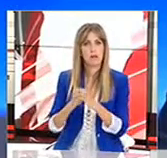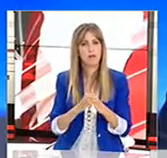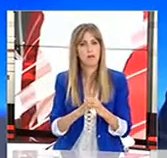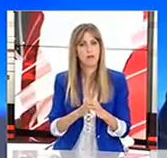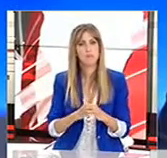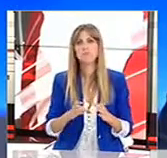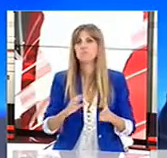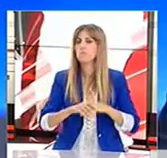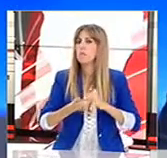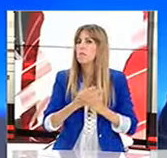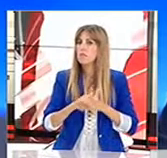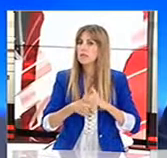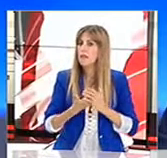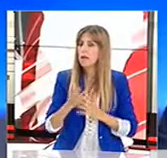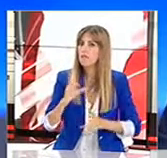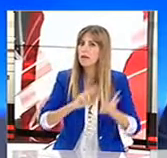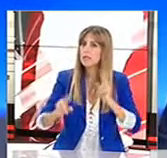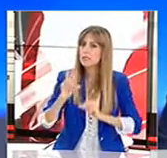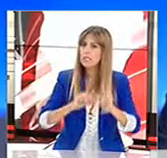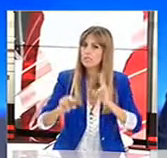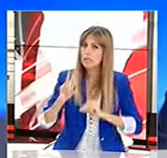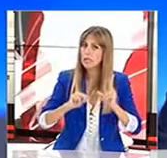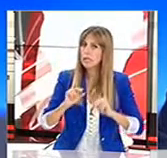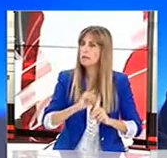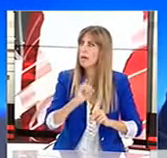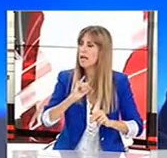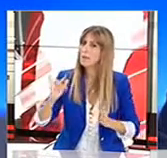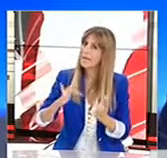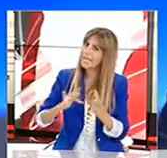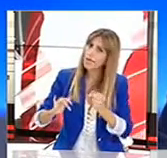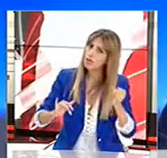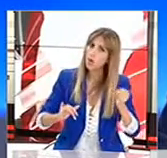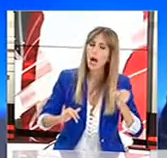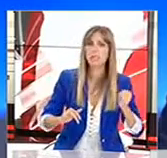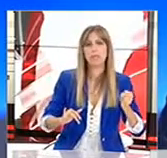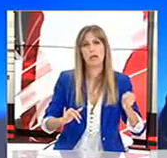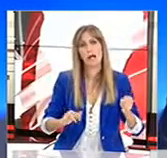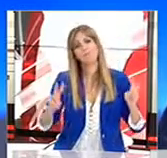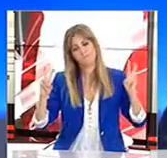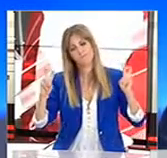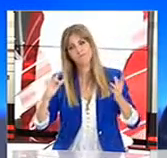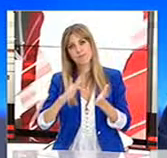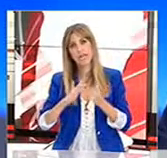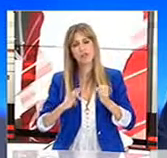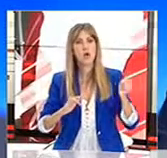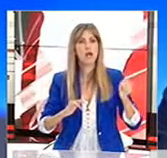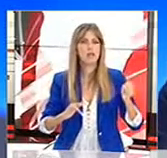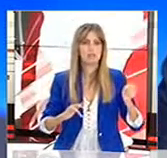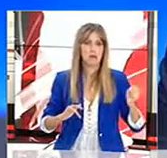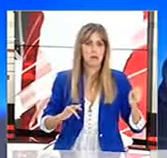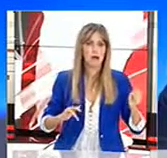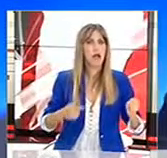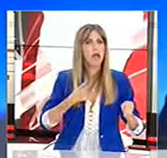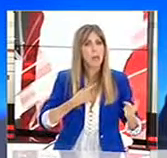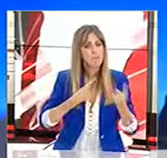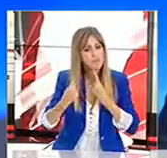ενδιαφέρει και η συζήτηση με τις δυνάμεις της κέντρο-αριστεράς, της λεγόμενης κέντρο-αριστεράς. Άλλωστε είμαστε σε ένα διαρκή